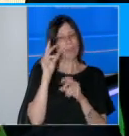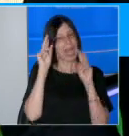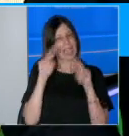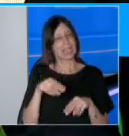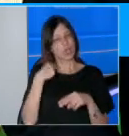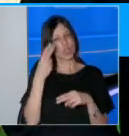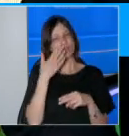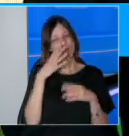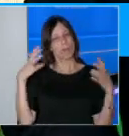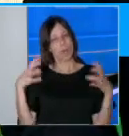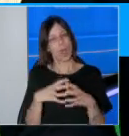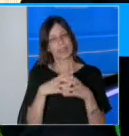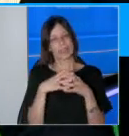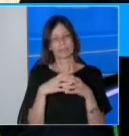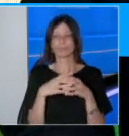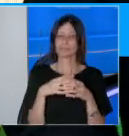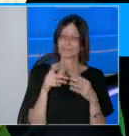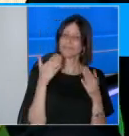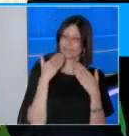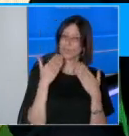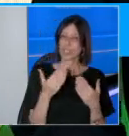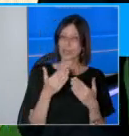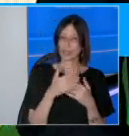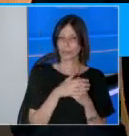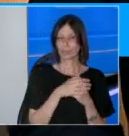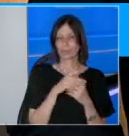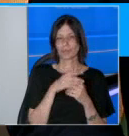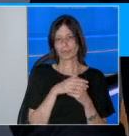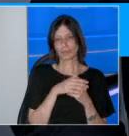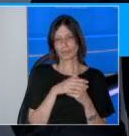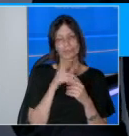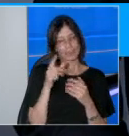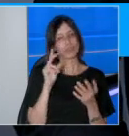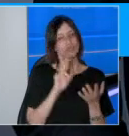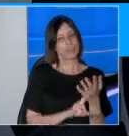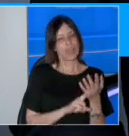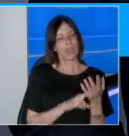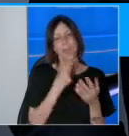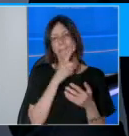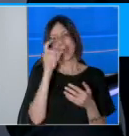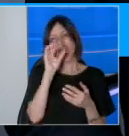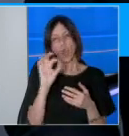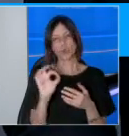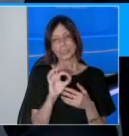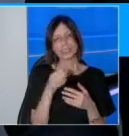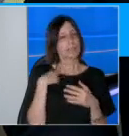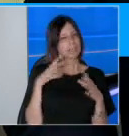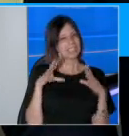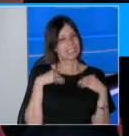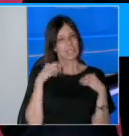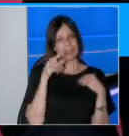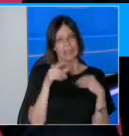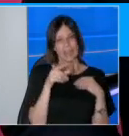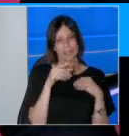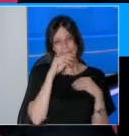ולהיות מאוחדים. השר פרץ, תודה רבה לך. צודק. צודק ב-100%. מסכים איתך